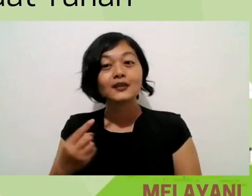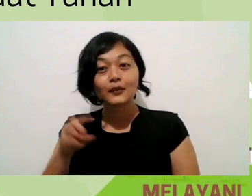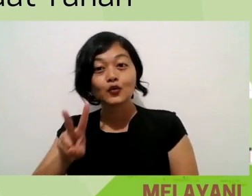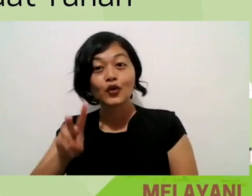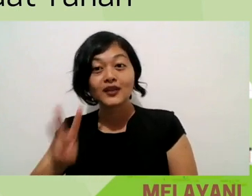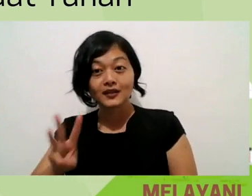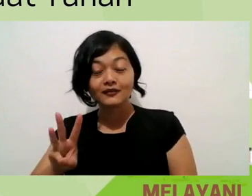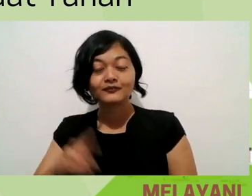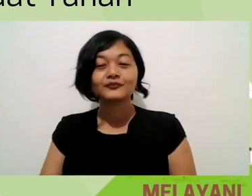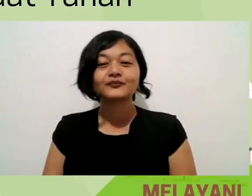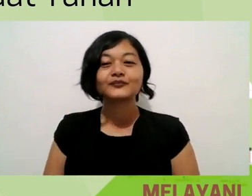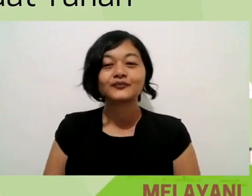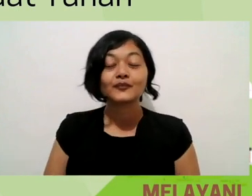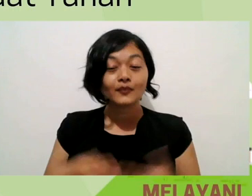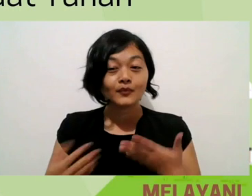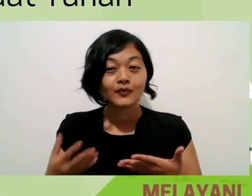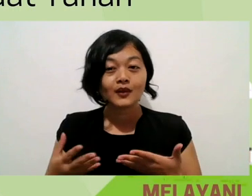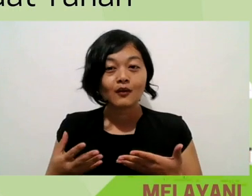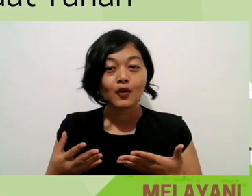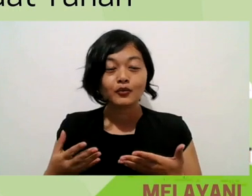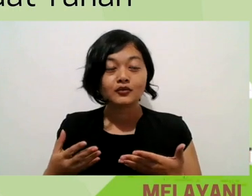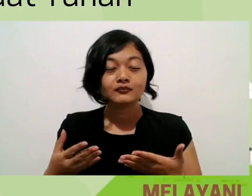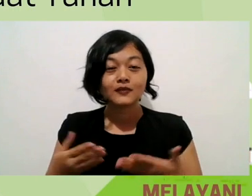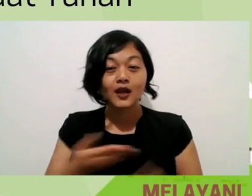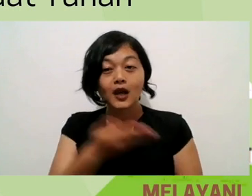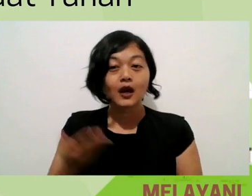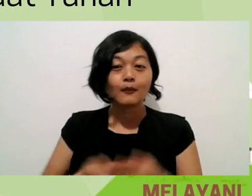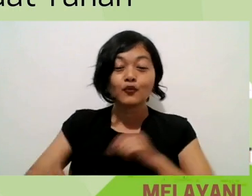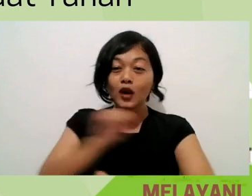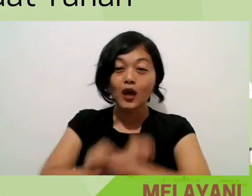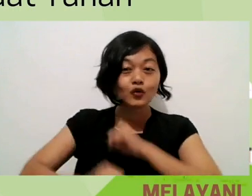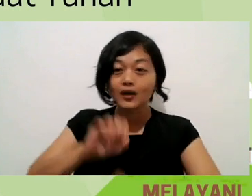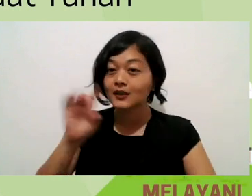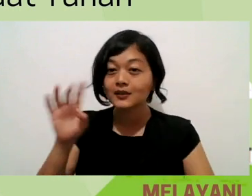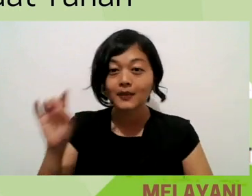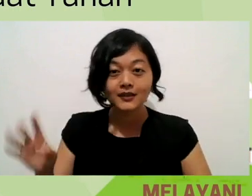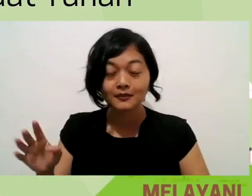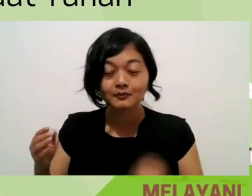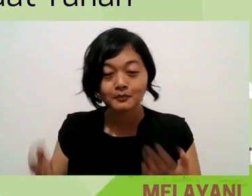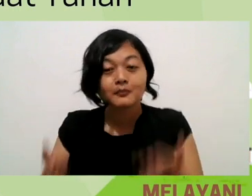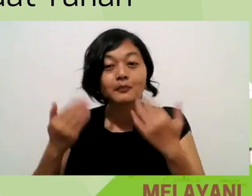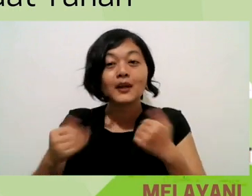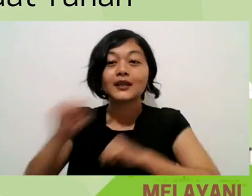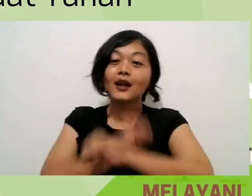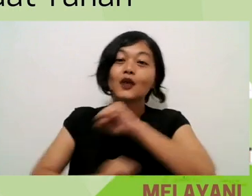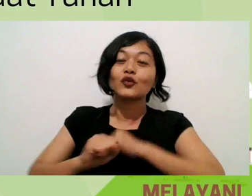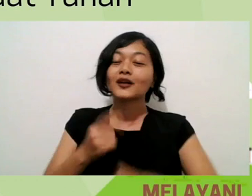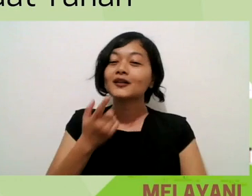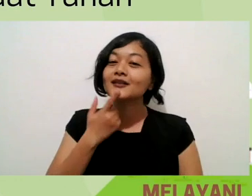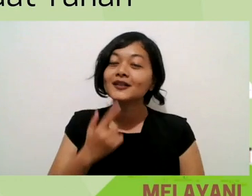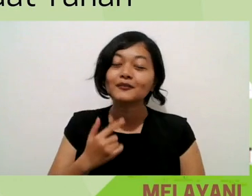perbuat, perbuatlah dengan segenap hatimu, seperti untuk Tuhan dan